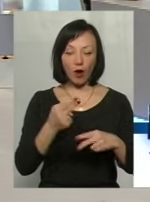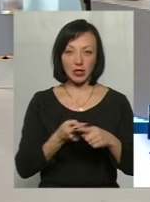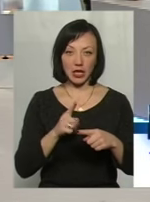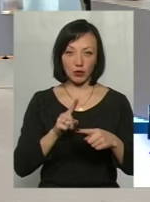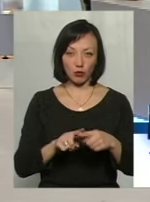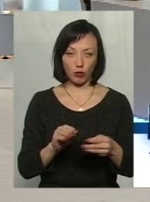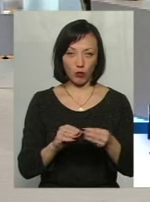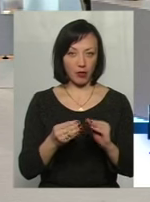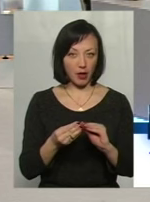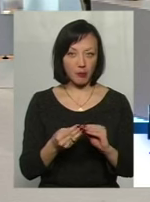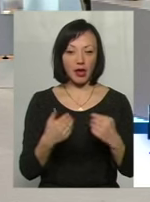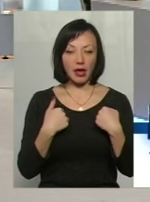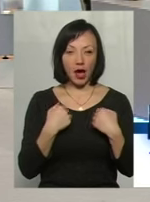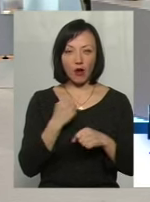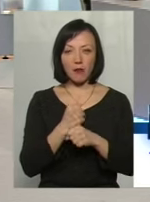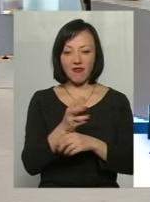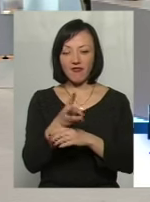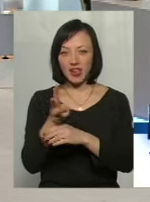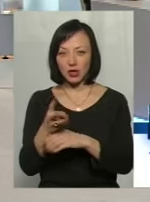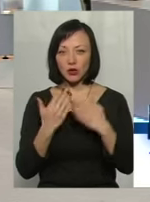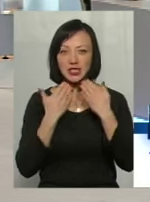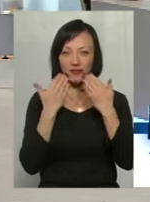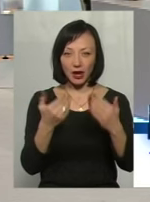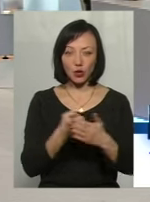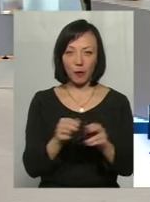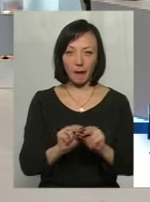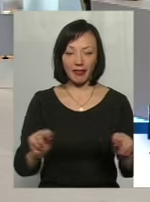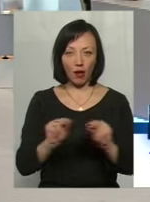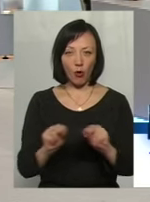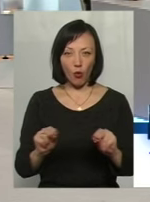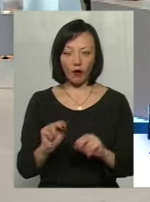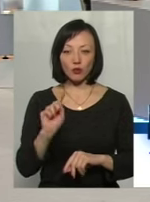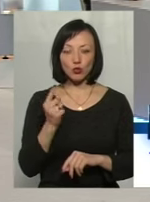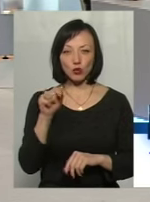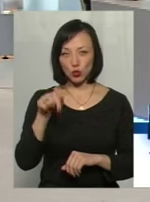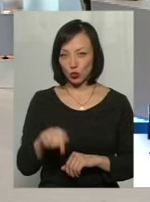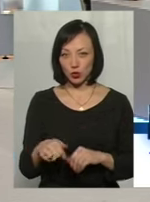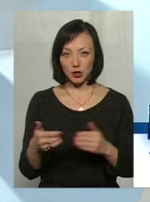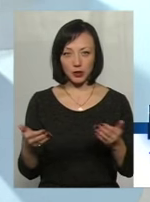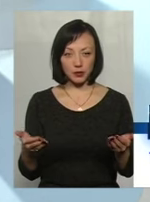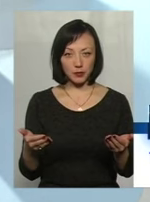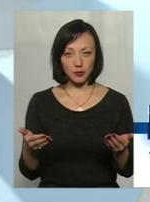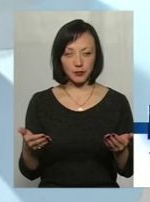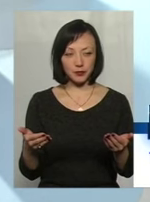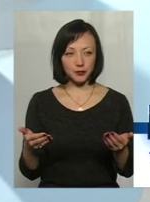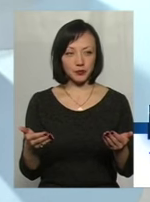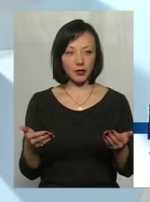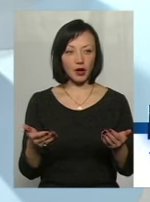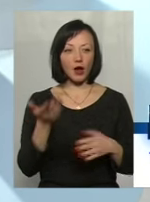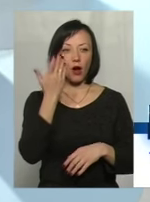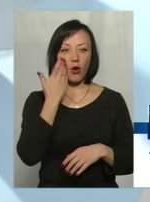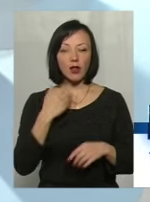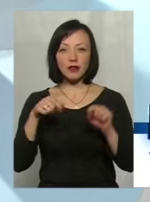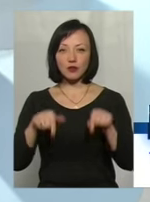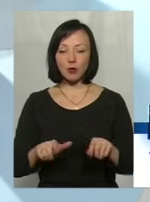проблему. Я робив кілька відеозвернень до педагогів, тому що тут, ну, скажімо так, коли в цьому